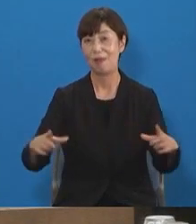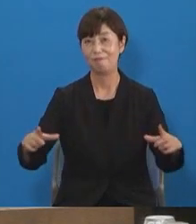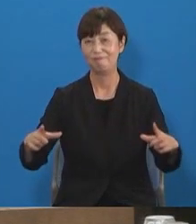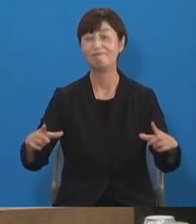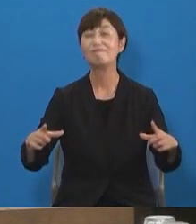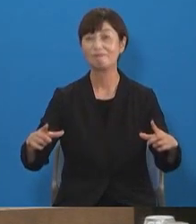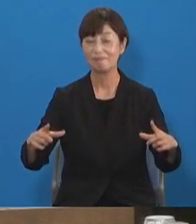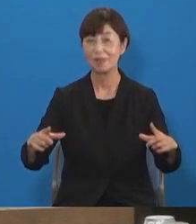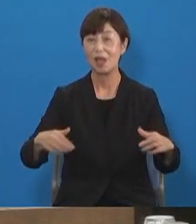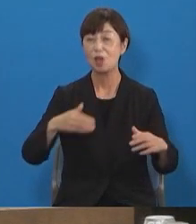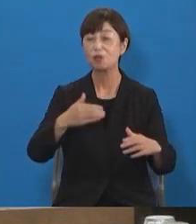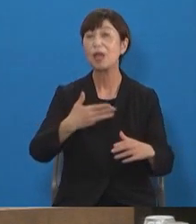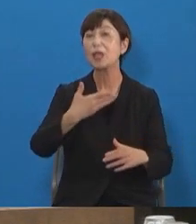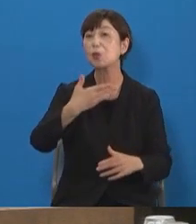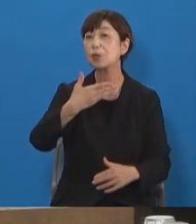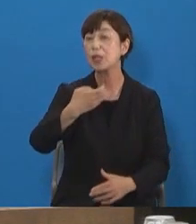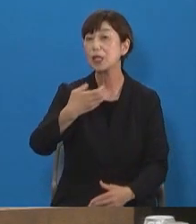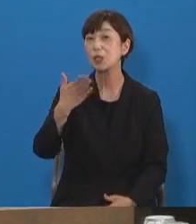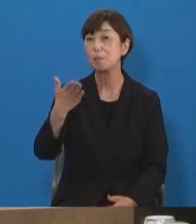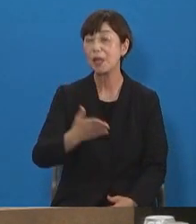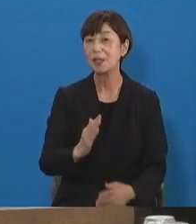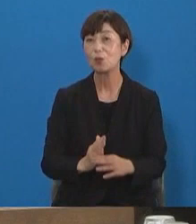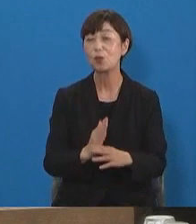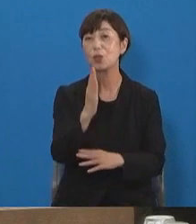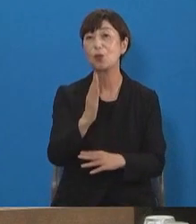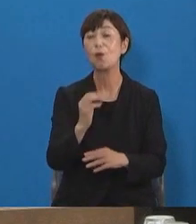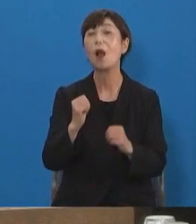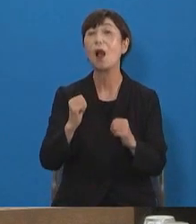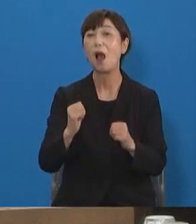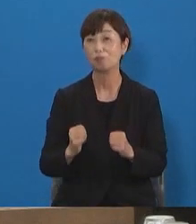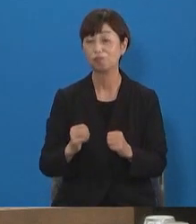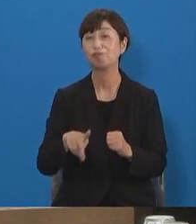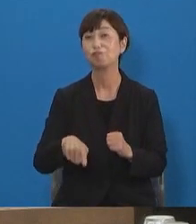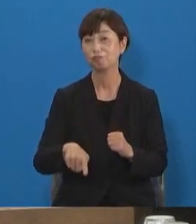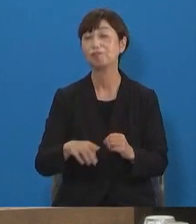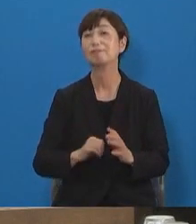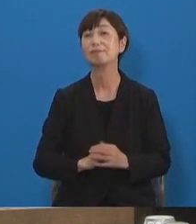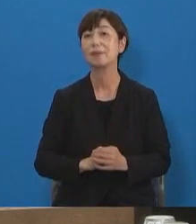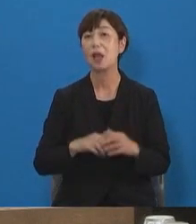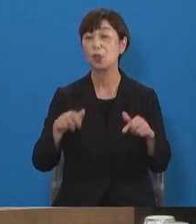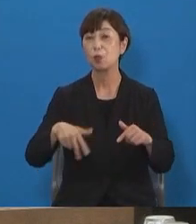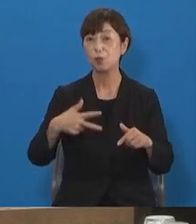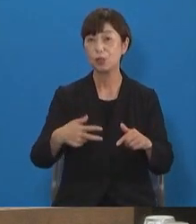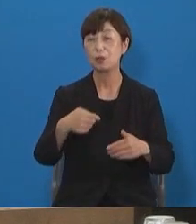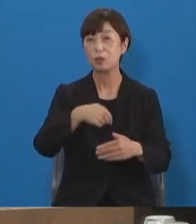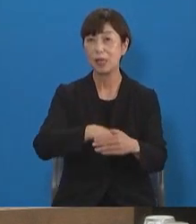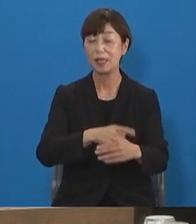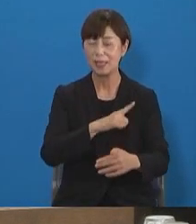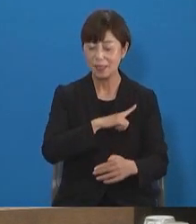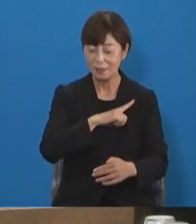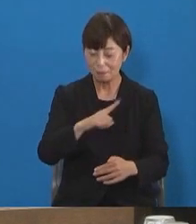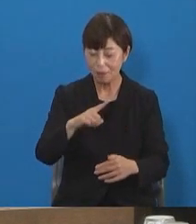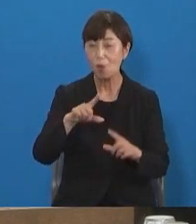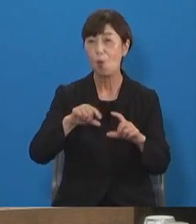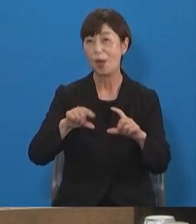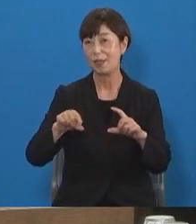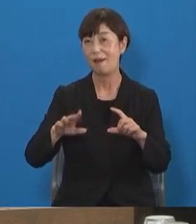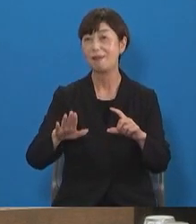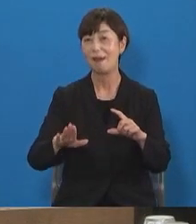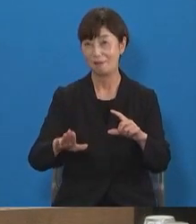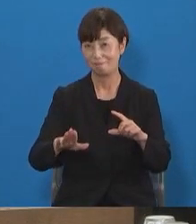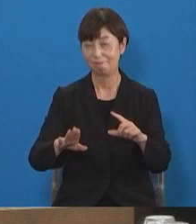の 70% 以上を占めております。これは京都市内で一番の割合とな